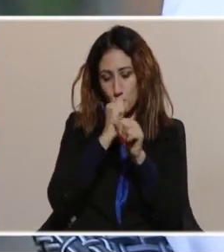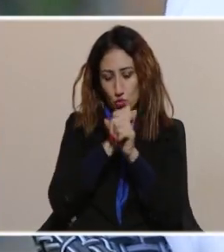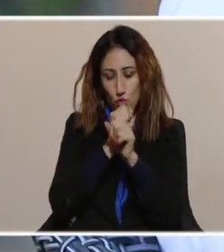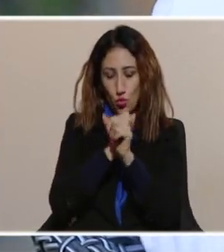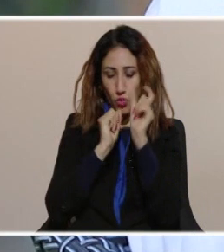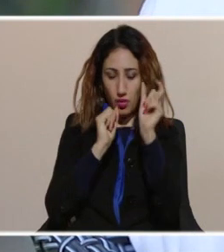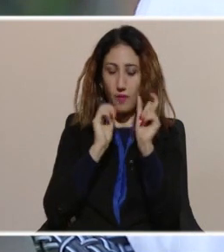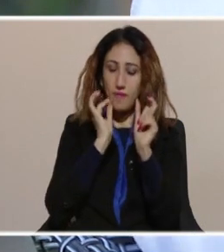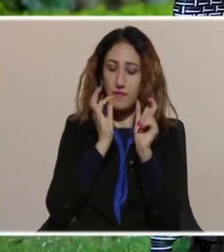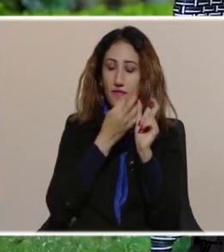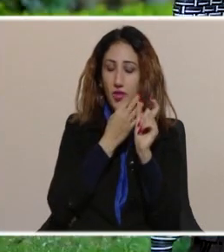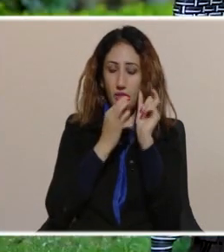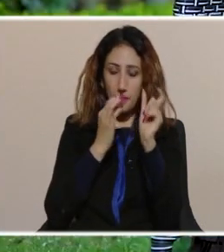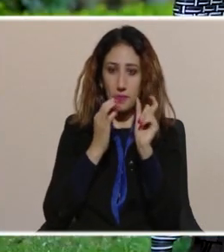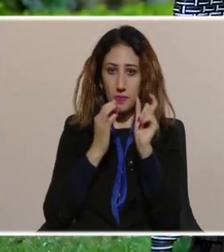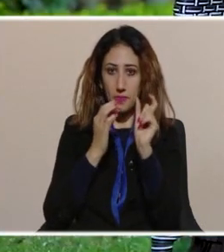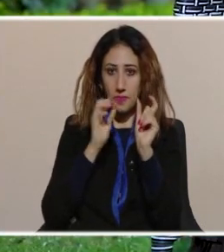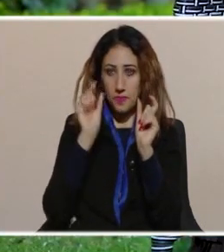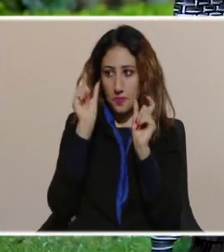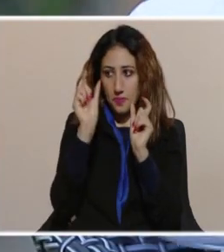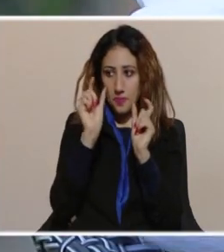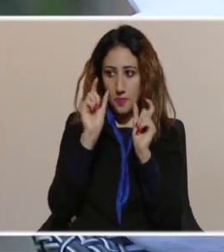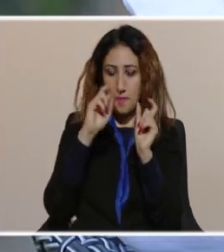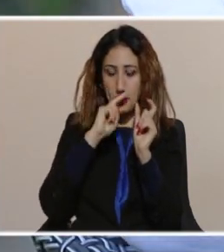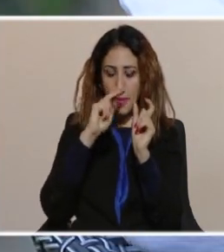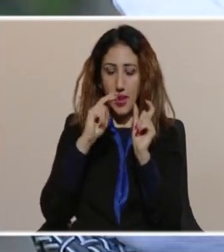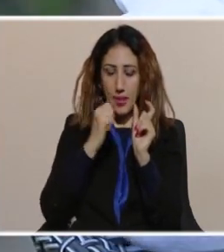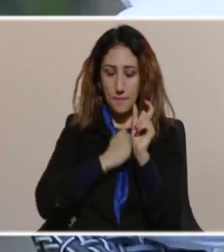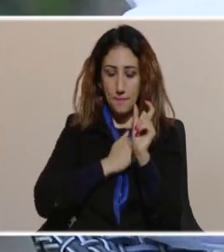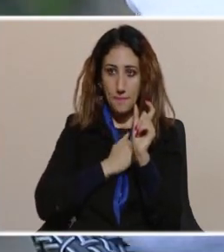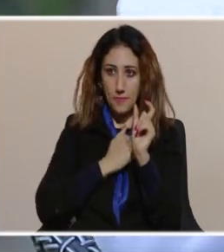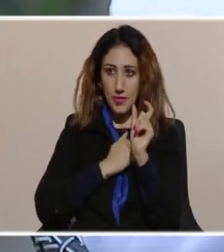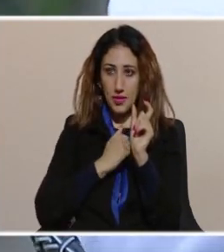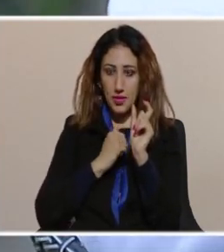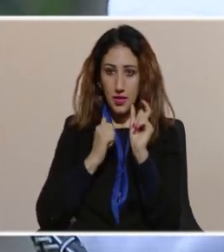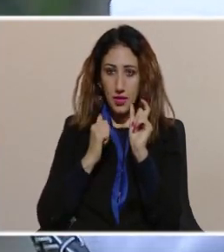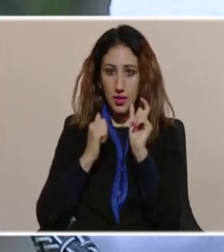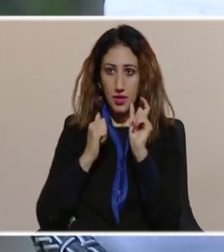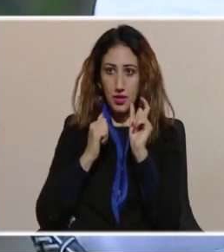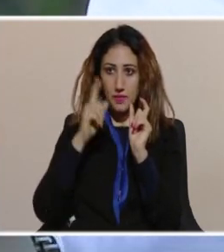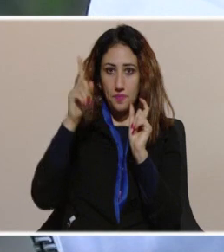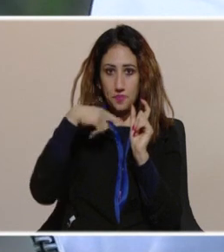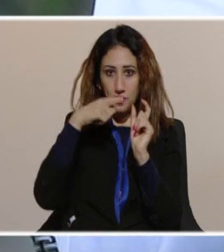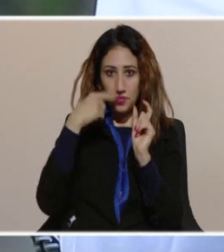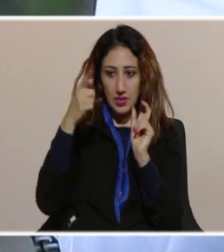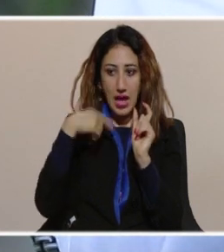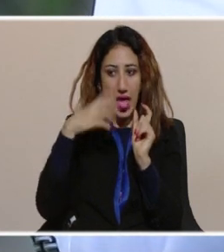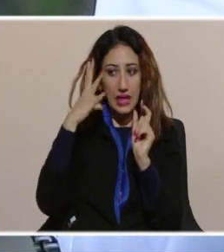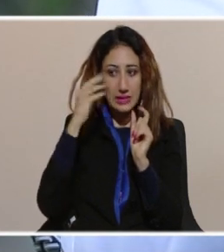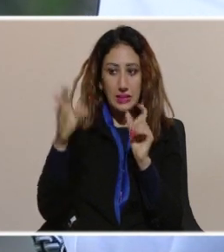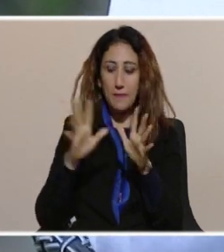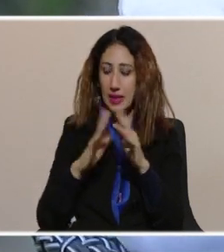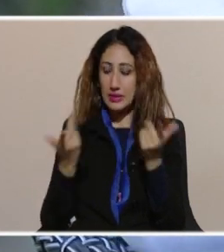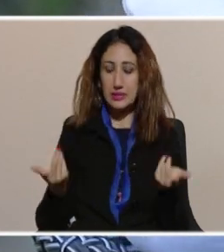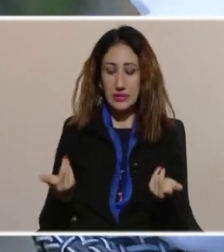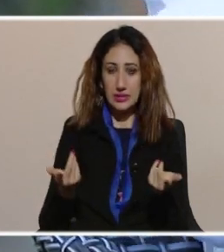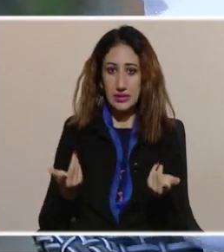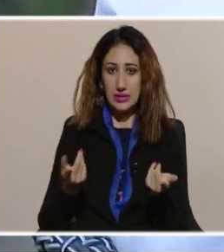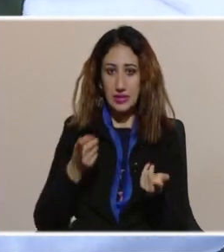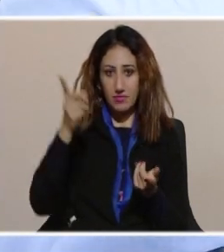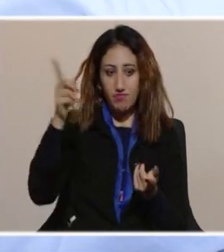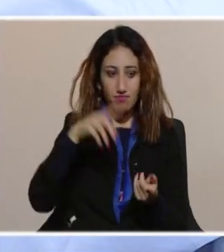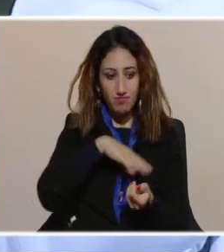عبد الله اثناء التصوير على فكره، الحقيقه مش بتاعتي، انت نجست لي كباريه؟ اسامحك ازاي بعد ما